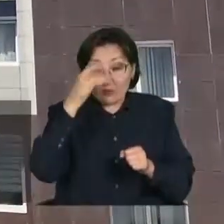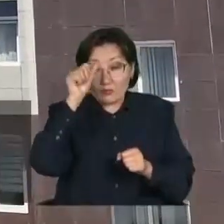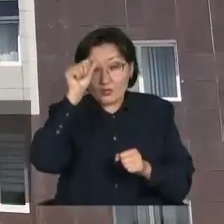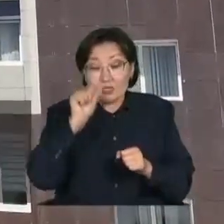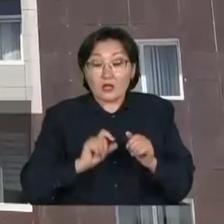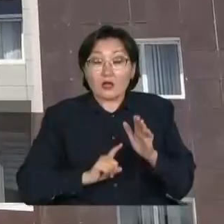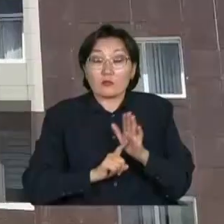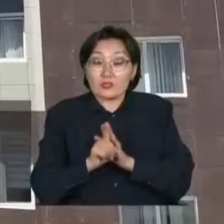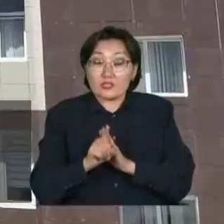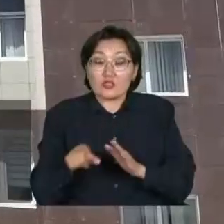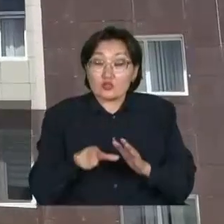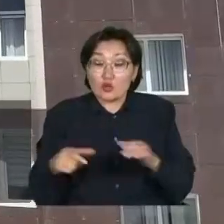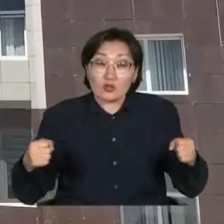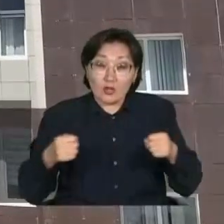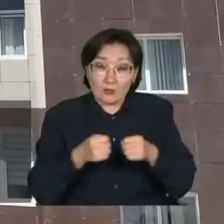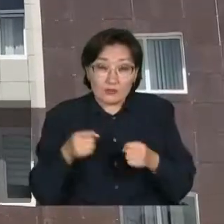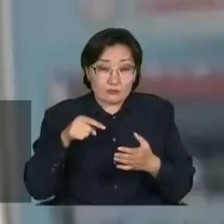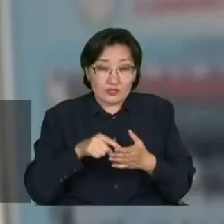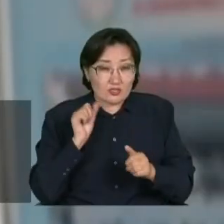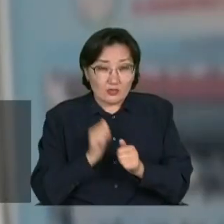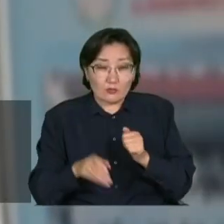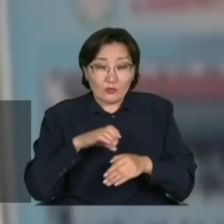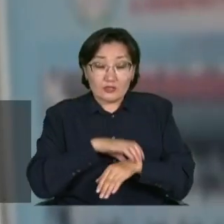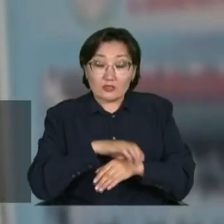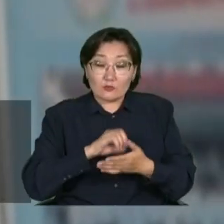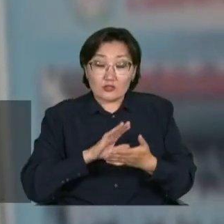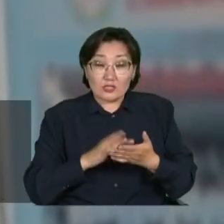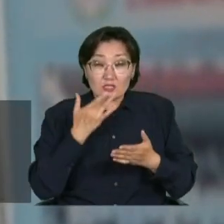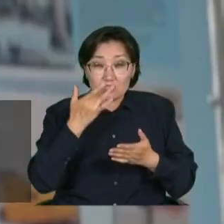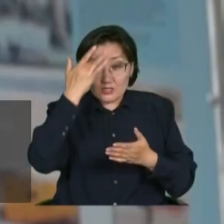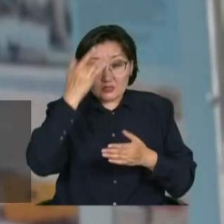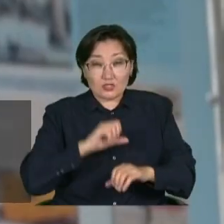олардың жол апатына түсуі жиілеген. Жазғы